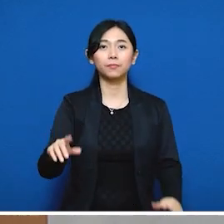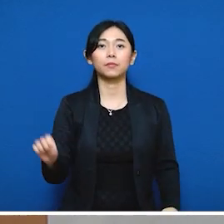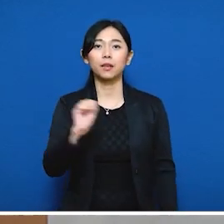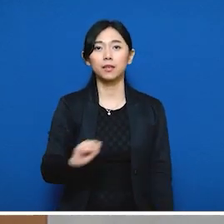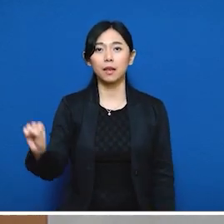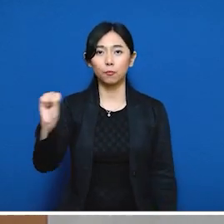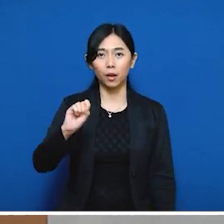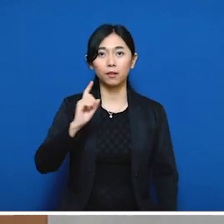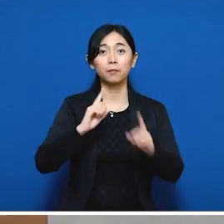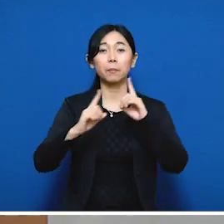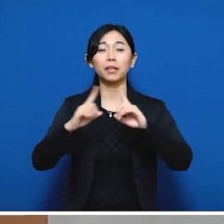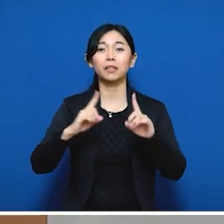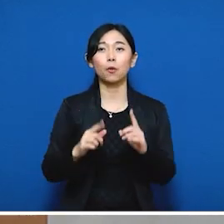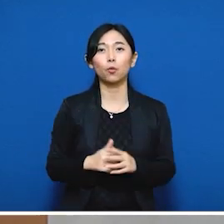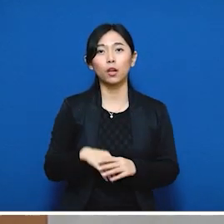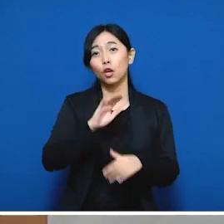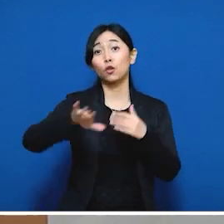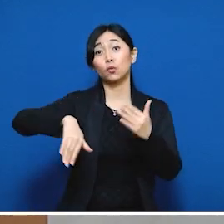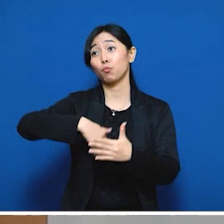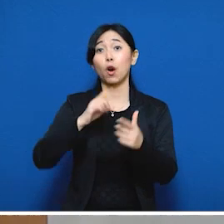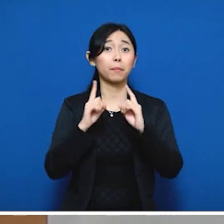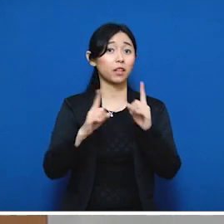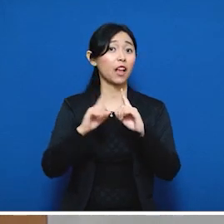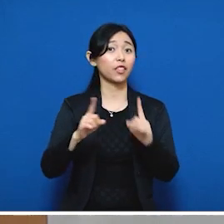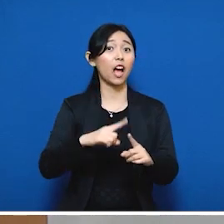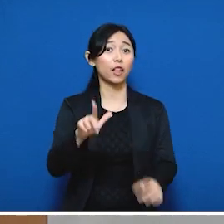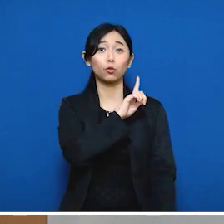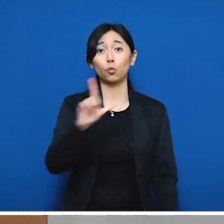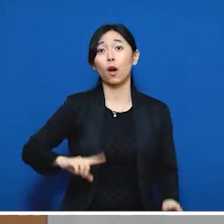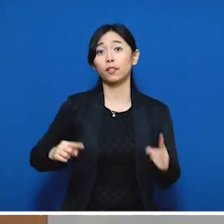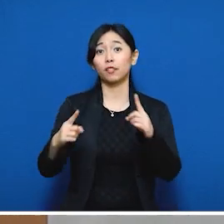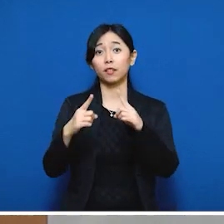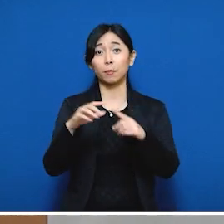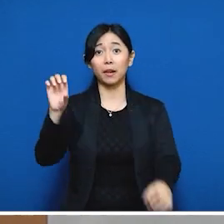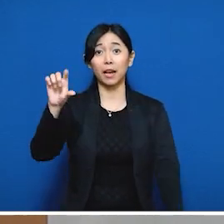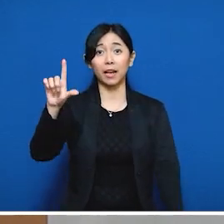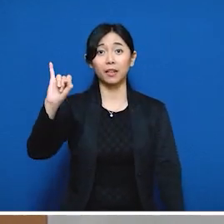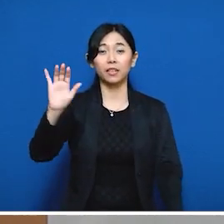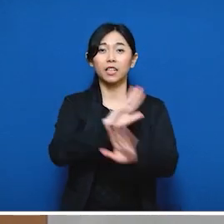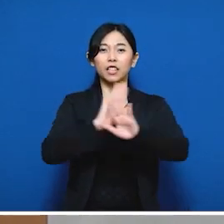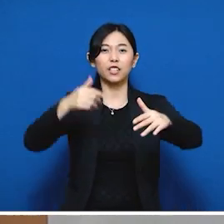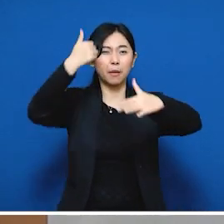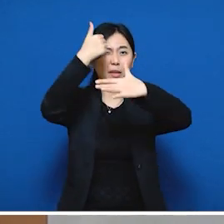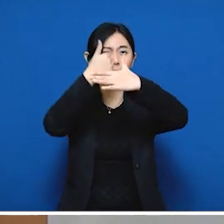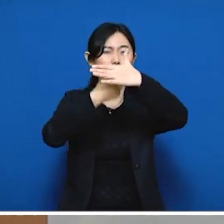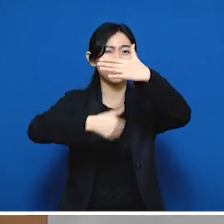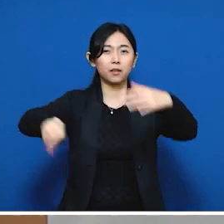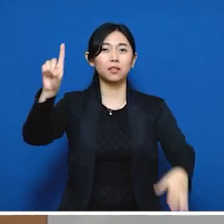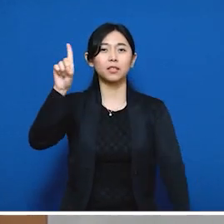Samuel memberitahukan semuanya itu kepadanya dengan tidak menyembunyikan sesuatu